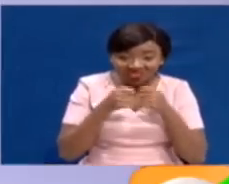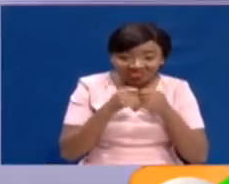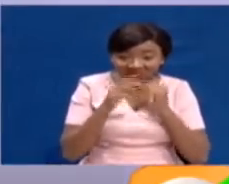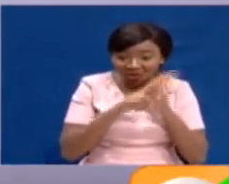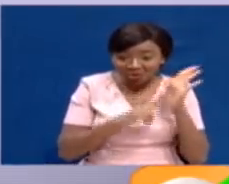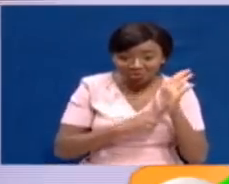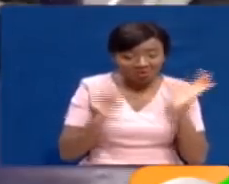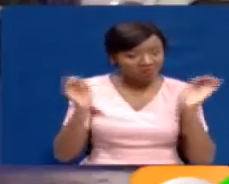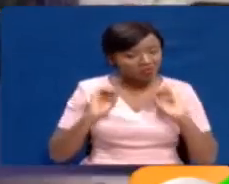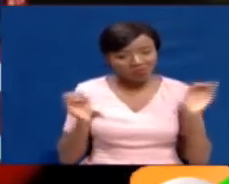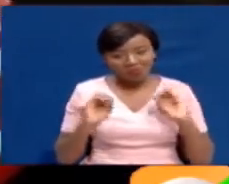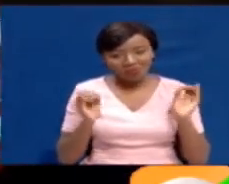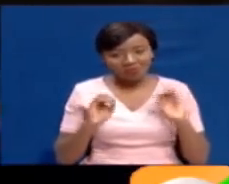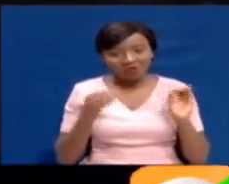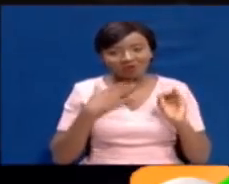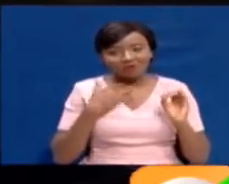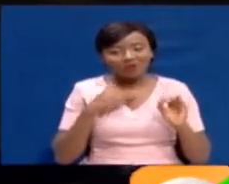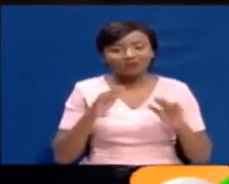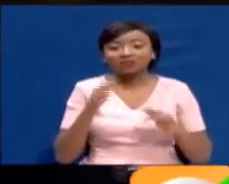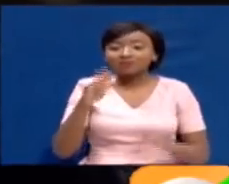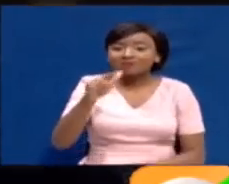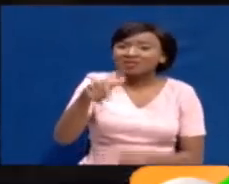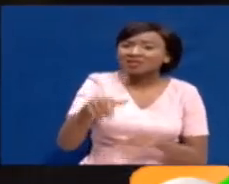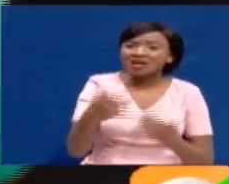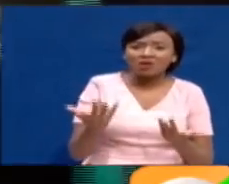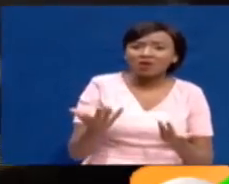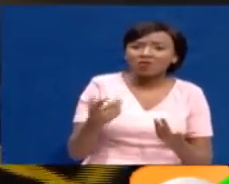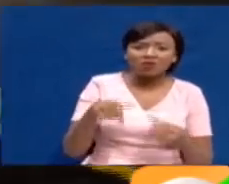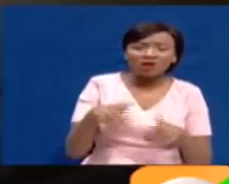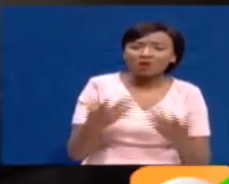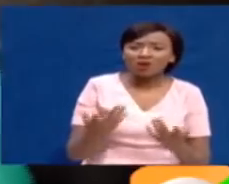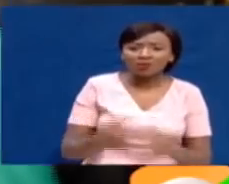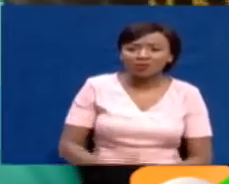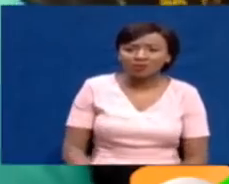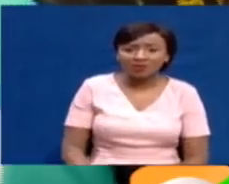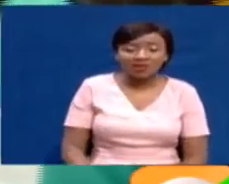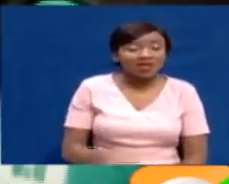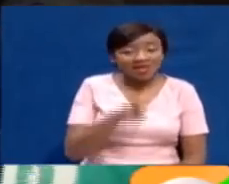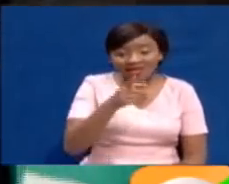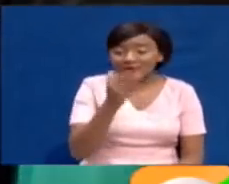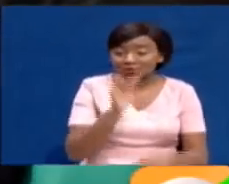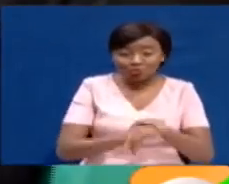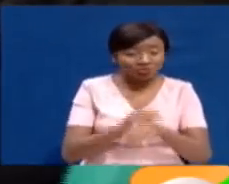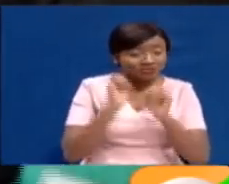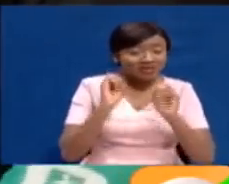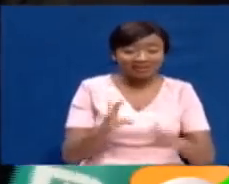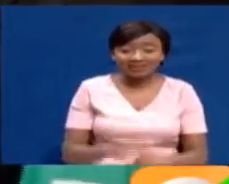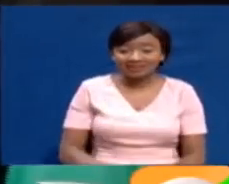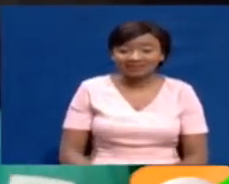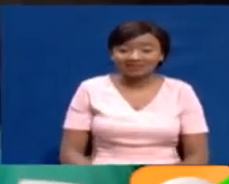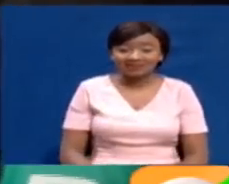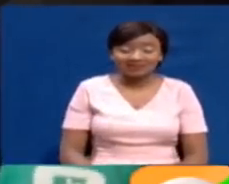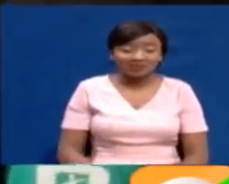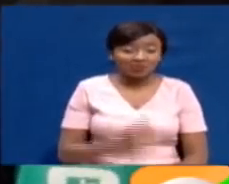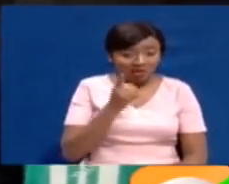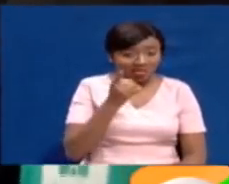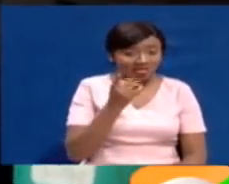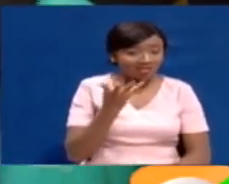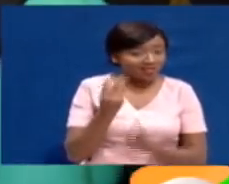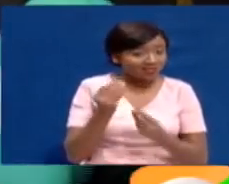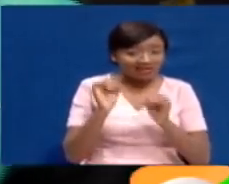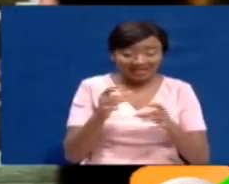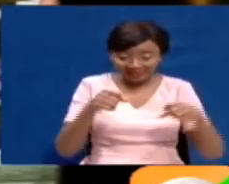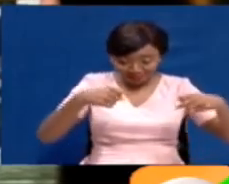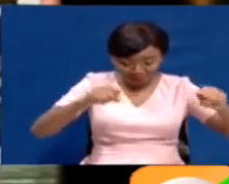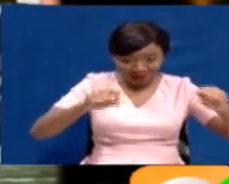here. Hali imekuaje? Hali imekuaje hivi bana? Hali ni mbaya. Ni mbaya. Tunamesiwa bana. Hii